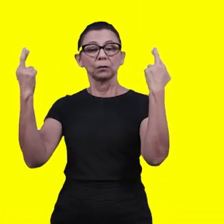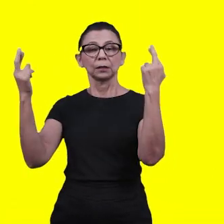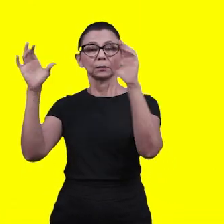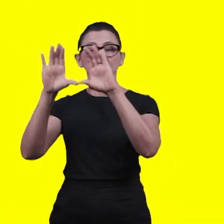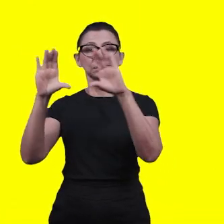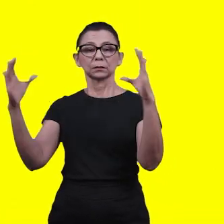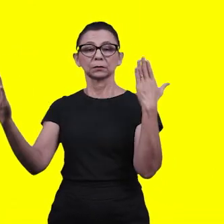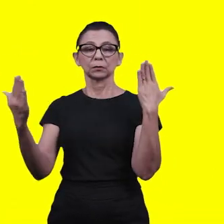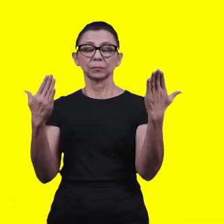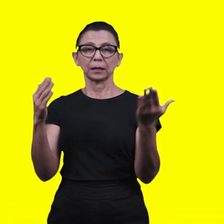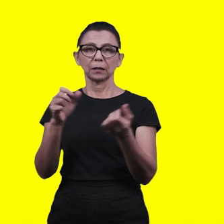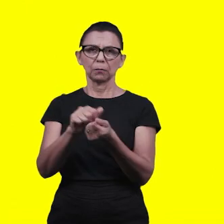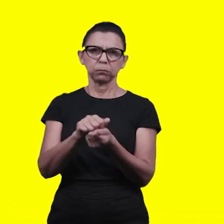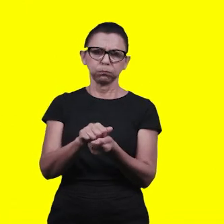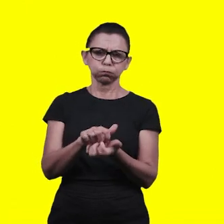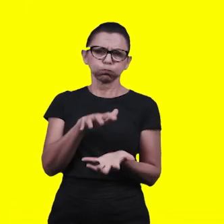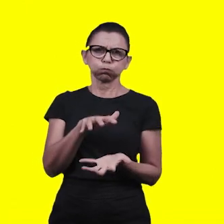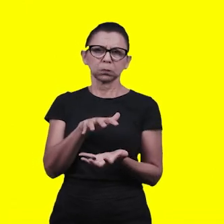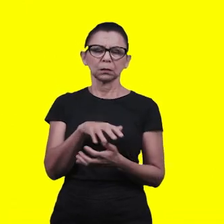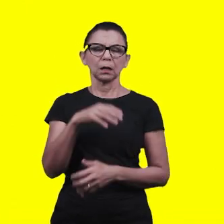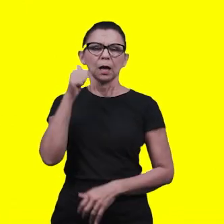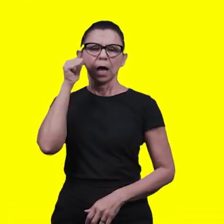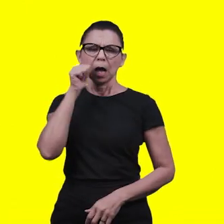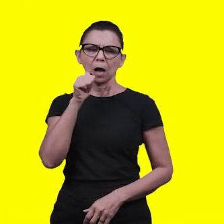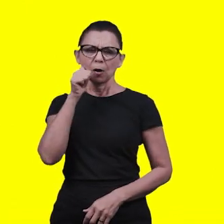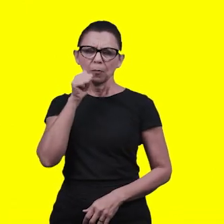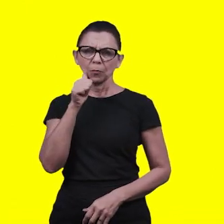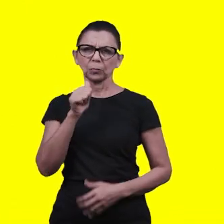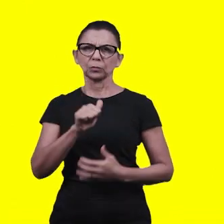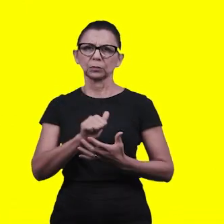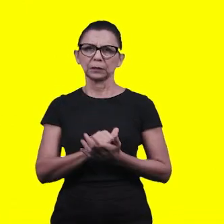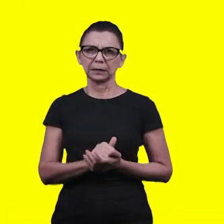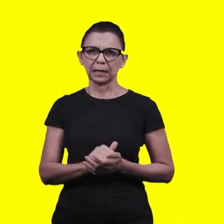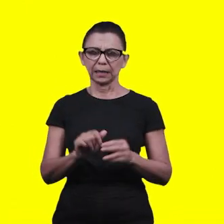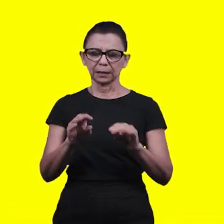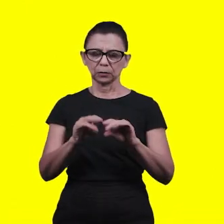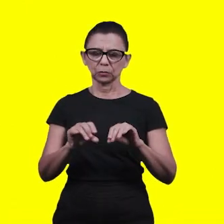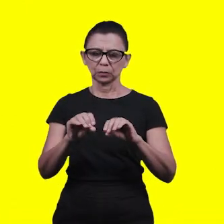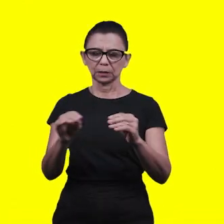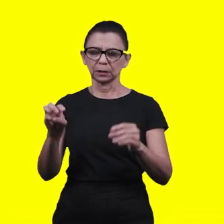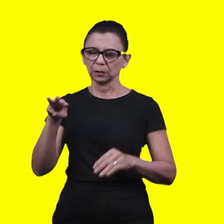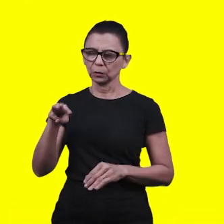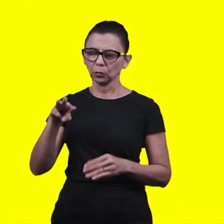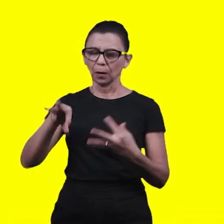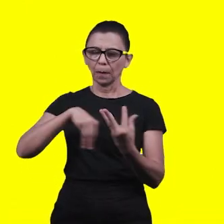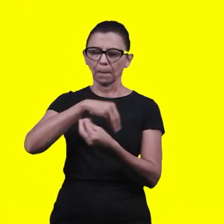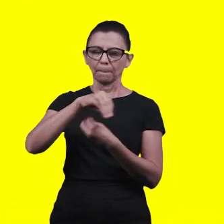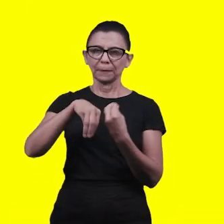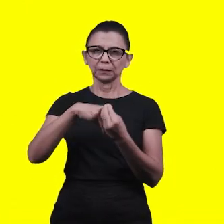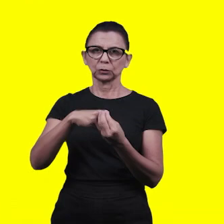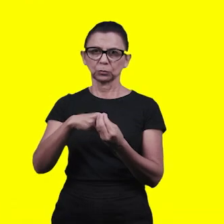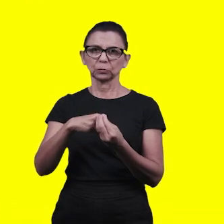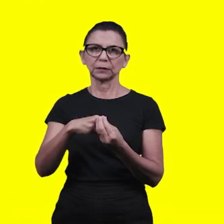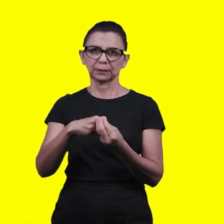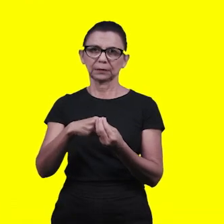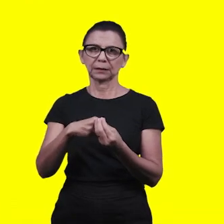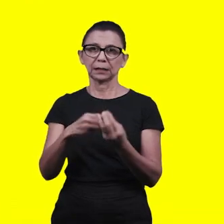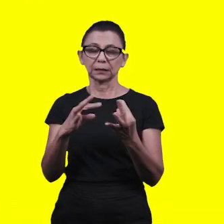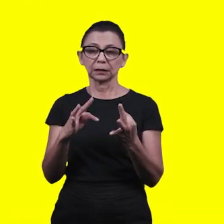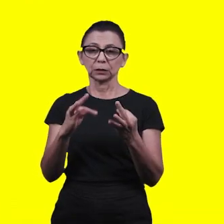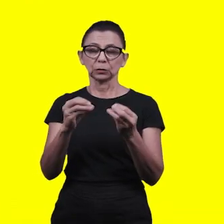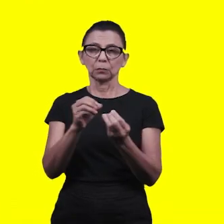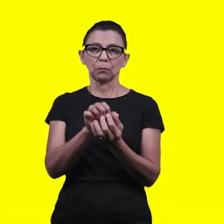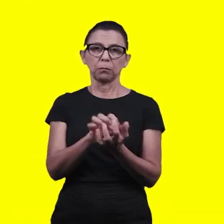est semblable au ferment qu'une femme prend et introduit dans 3 mesures de farine jusqu'à ce que tout